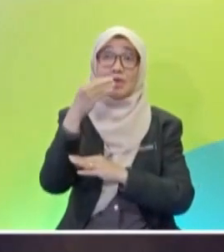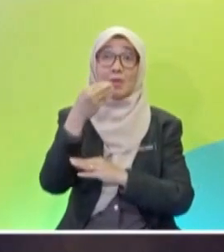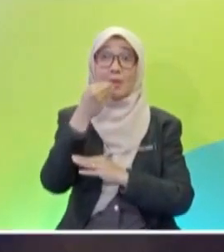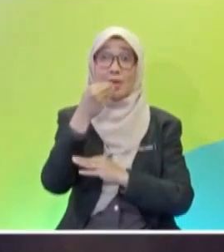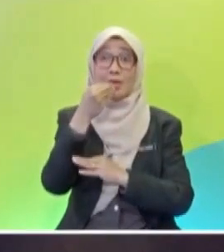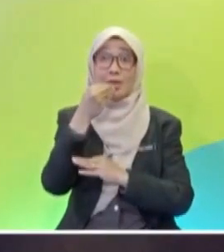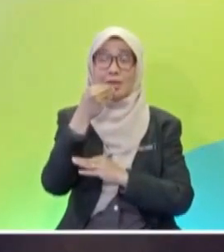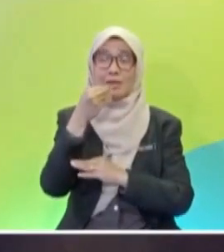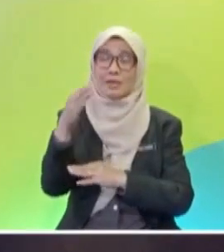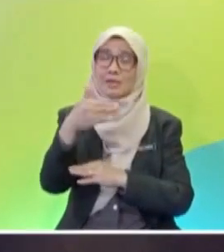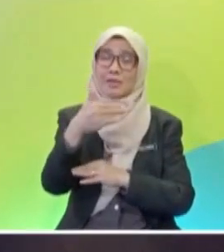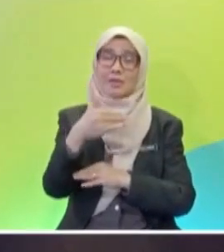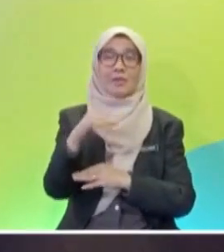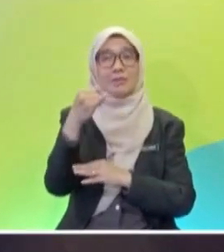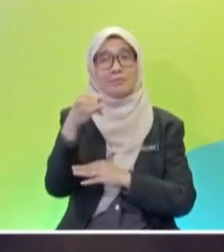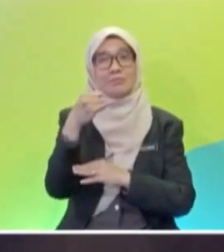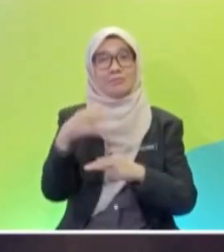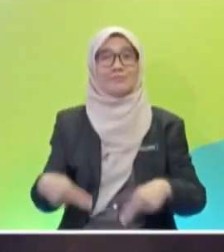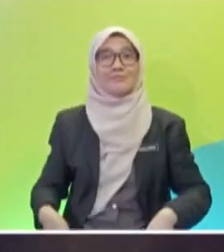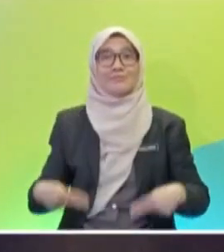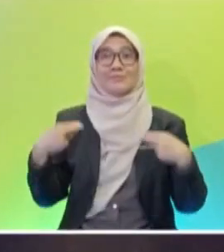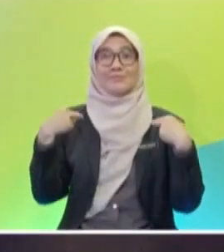boleh jadi